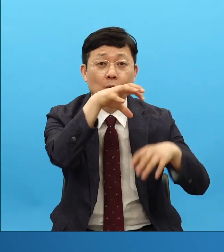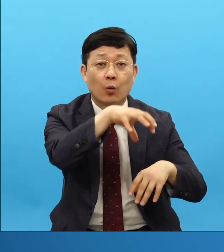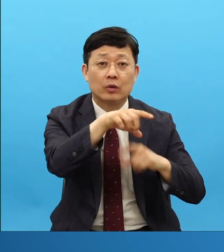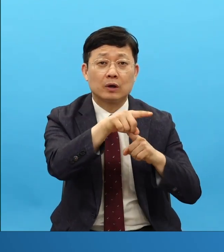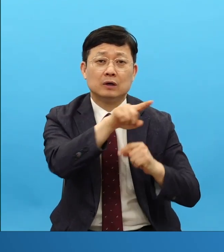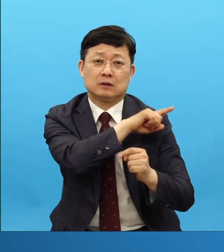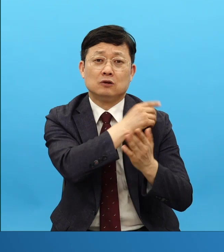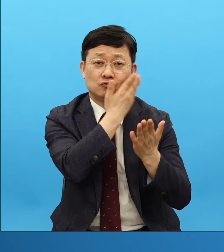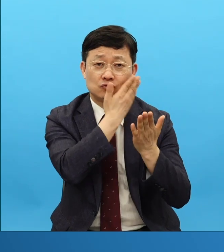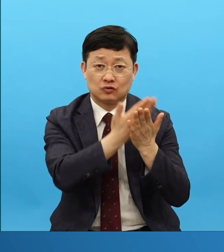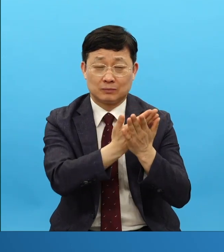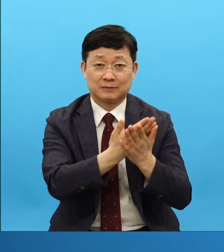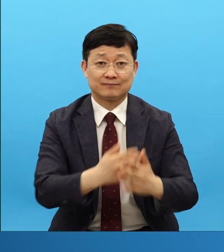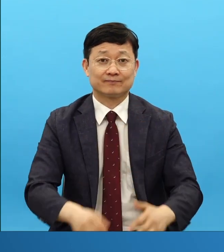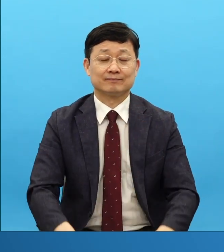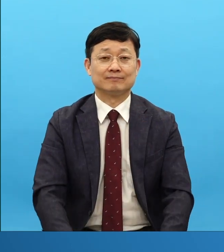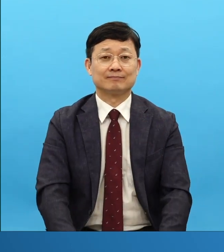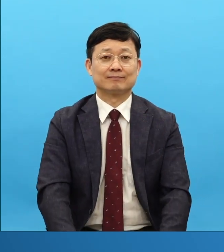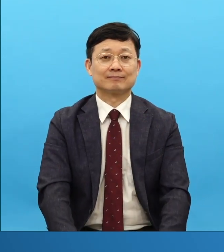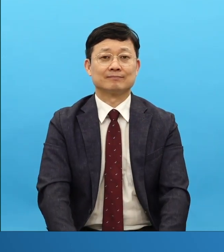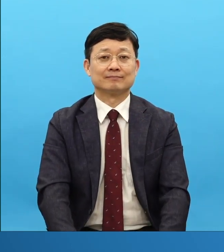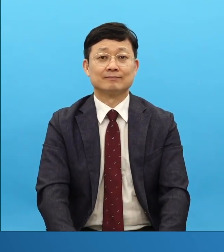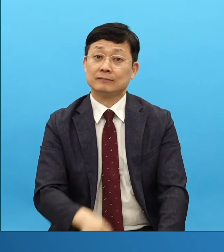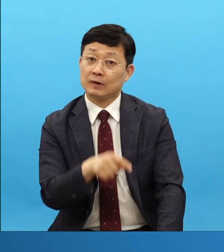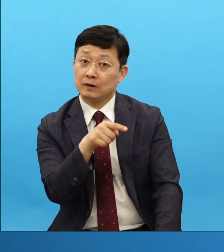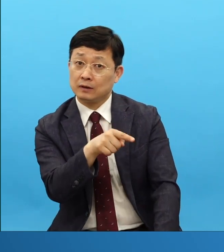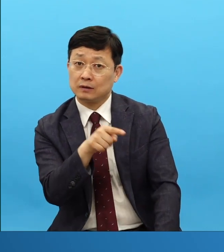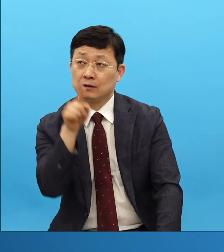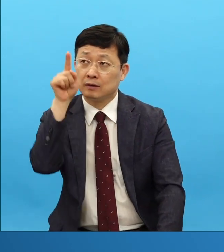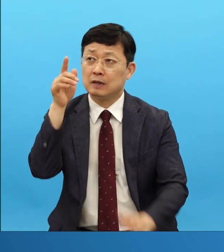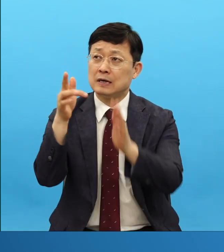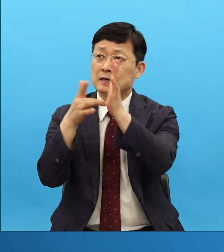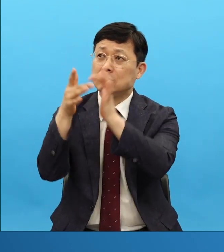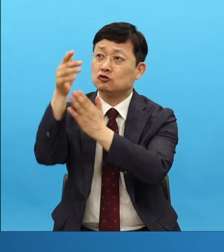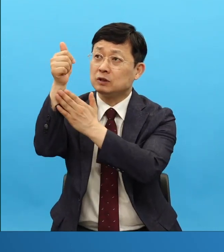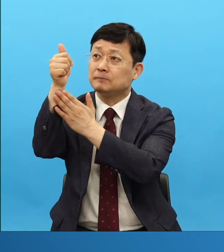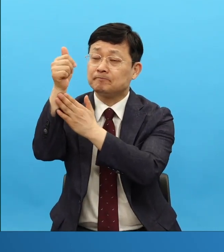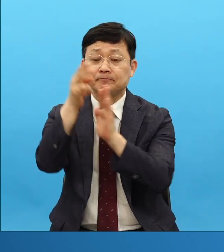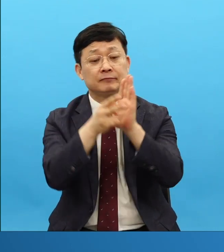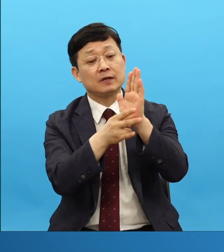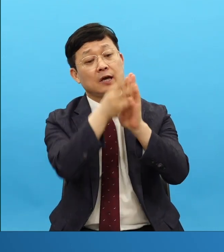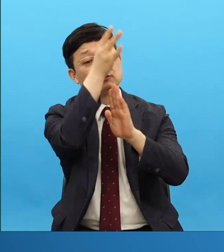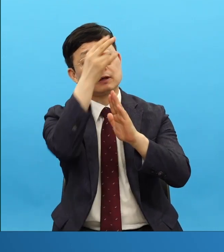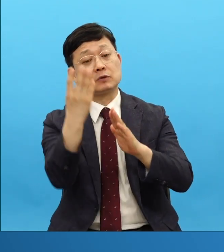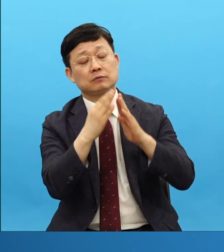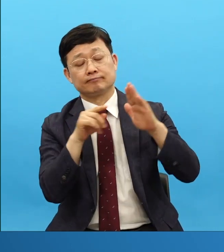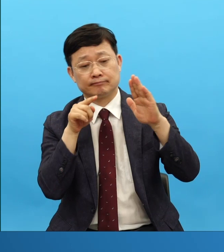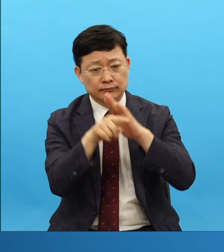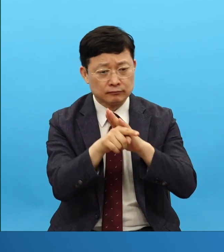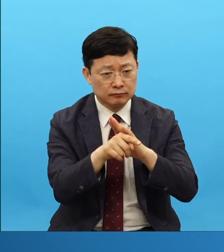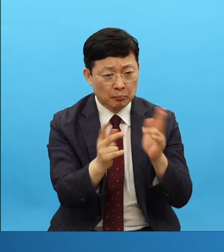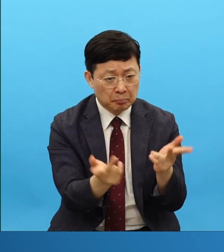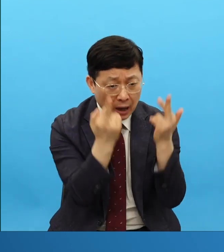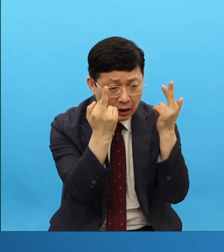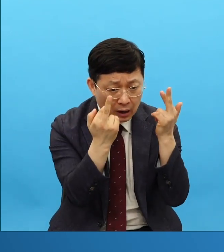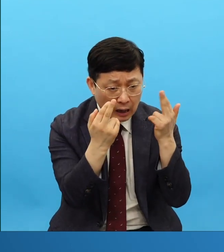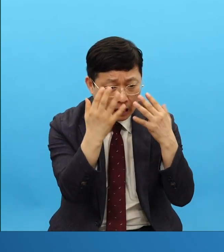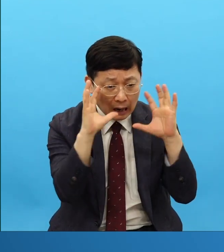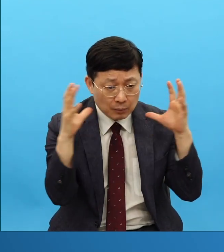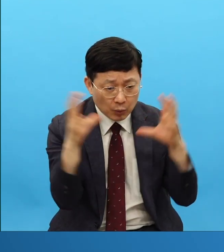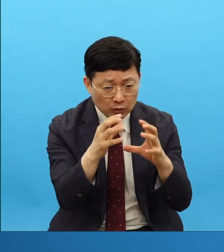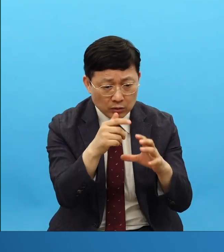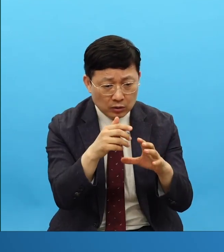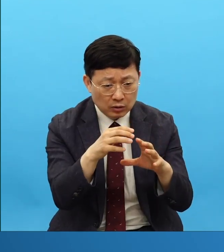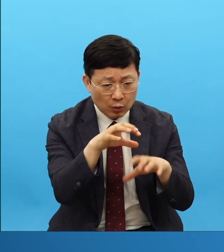the courtyard for children. 그래 이게 예수님께서는 화를 냈잖아요. 이거 없애는 바람에. And Jesus got furious because they got rid of this.